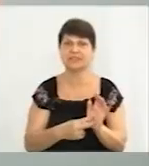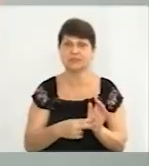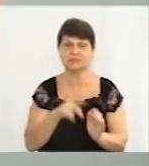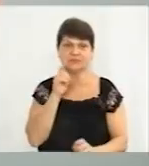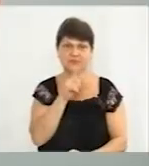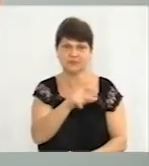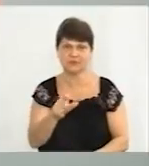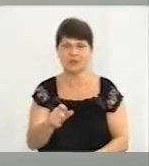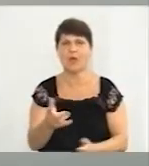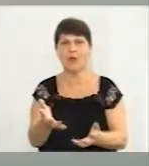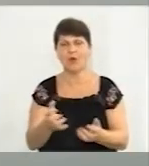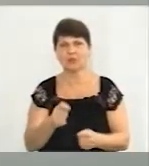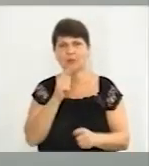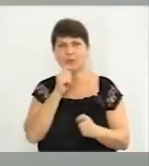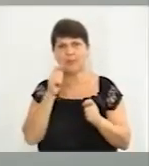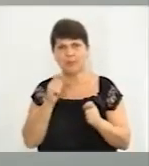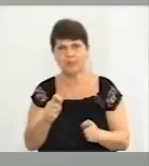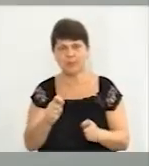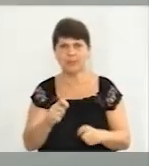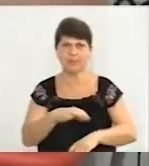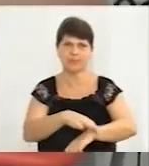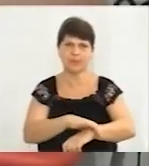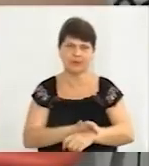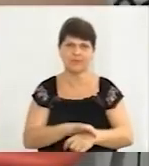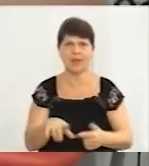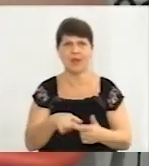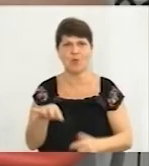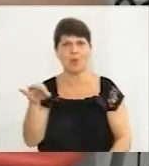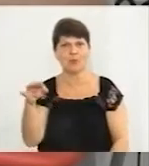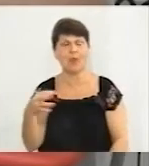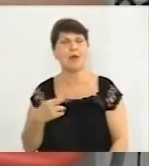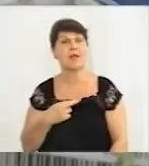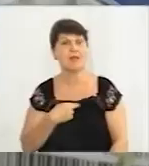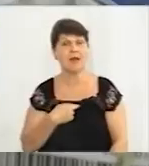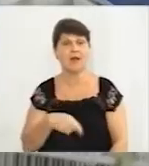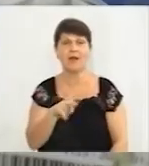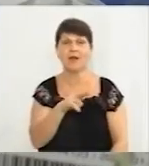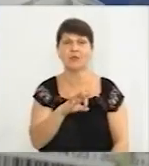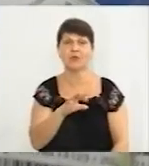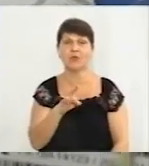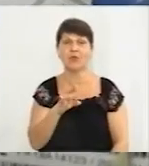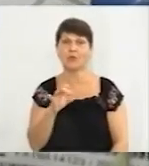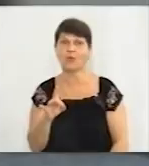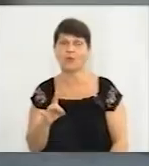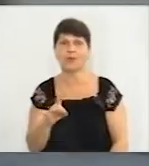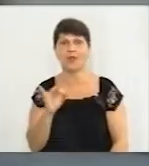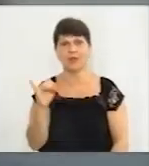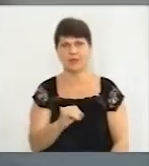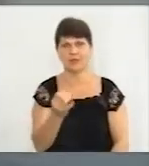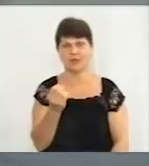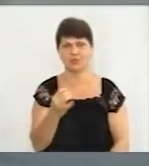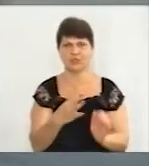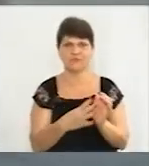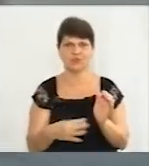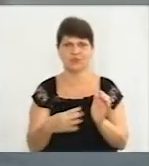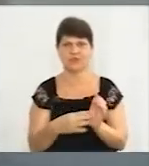отримали у подарунок браслет або ж брелок із написом «Я донор». Також кожен отримав по 99 гривень. Юлія Вознюк, Валерій Черкаша. Новини